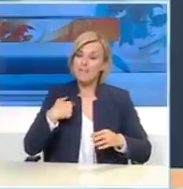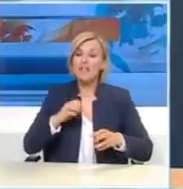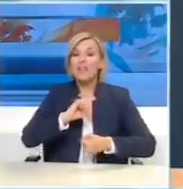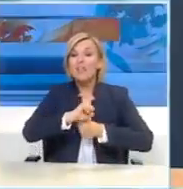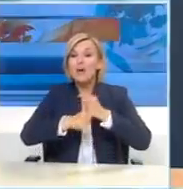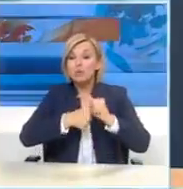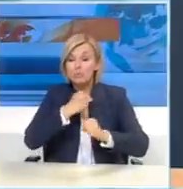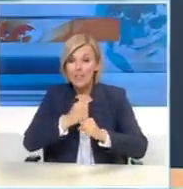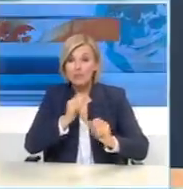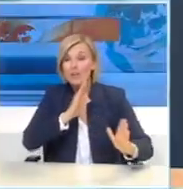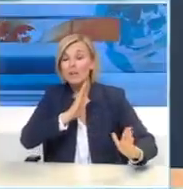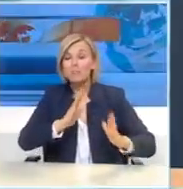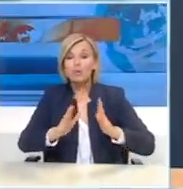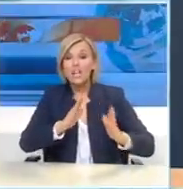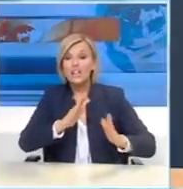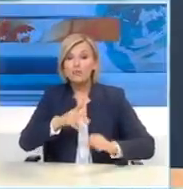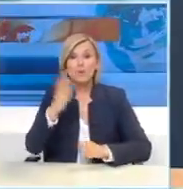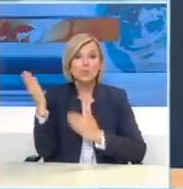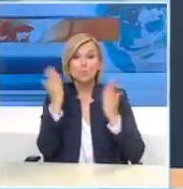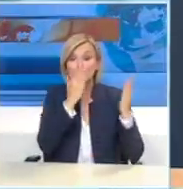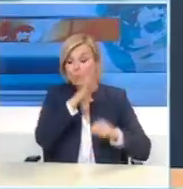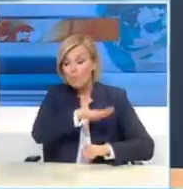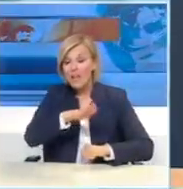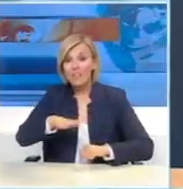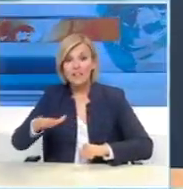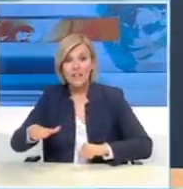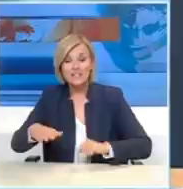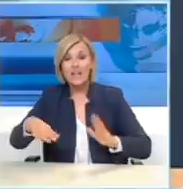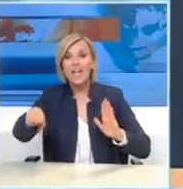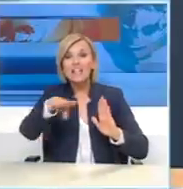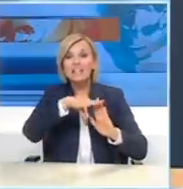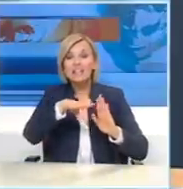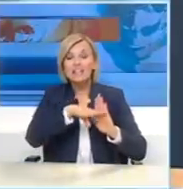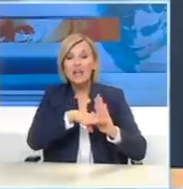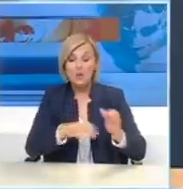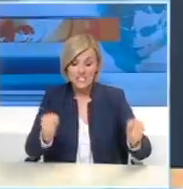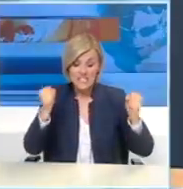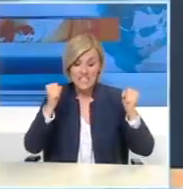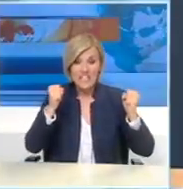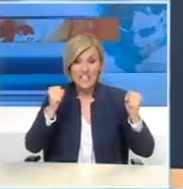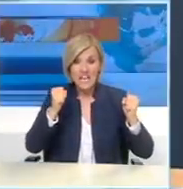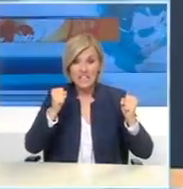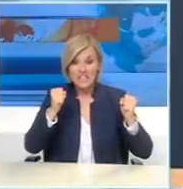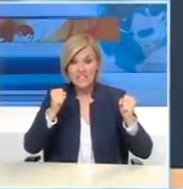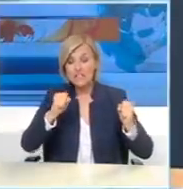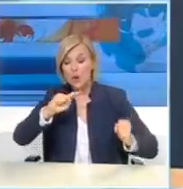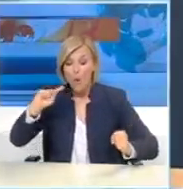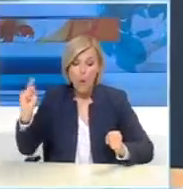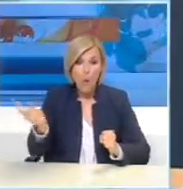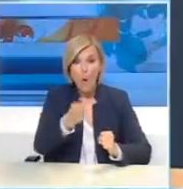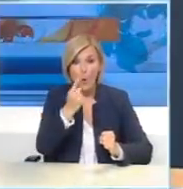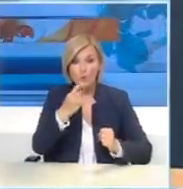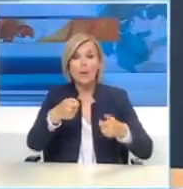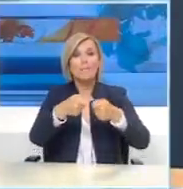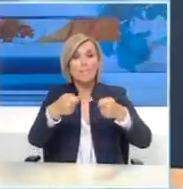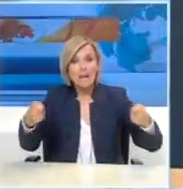των μαθητών, έτσι. Και θα γίνει με τους κανόνες υγιεινής που θα τηρούνται από όλους μας. Και θα γίνει με τα μέτρα φυσικής απόστασης που